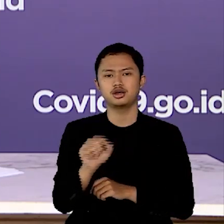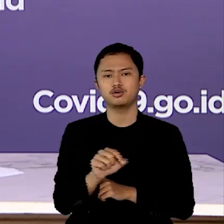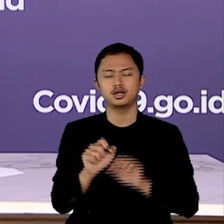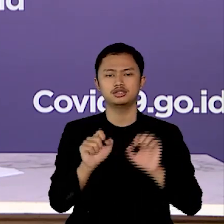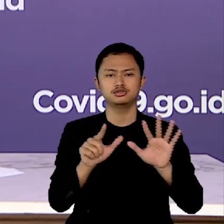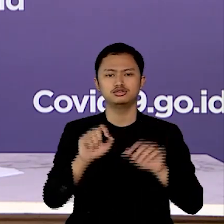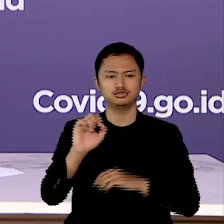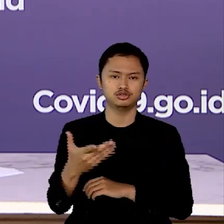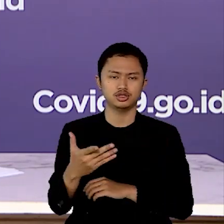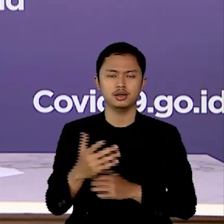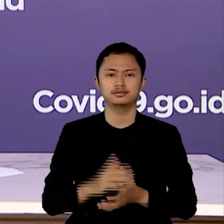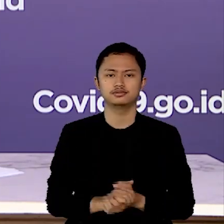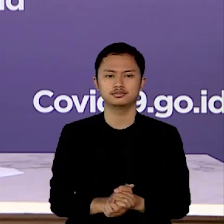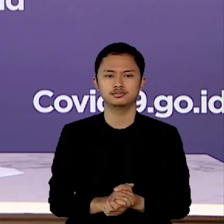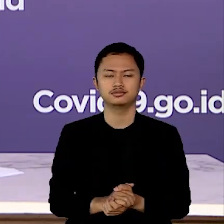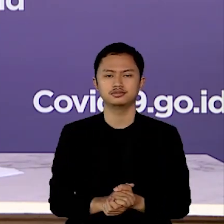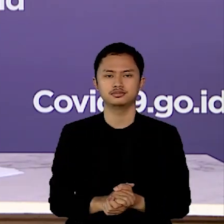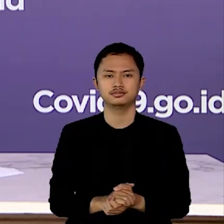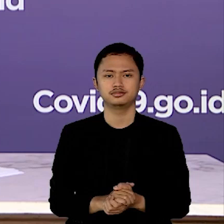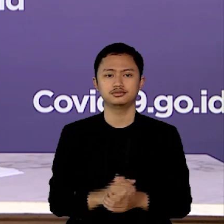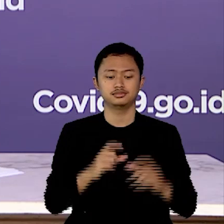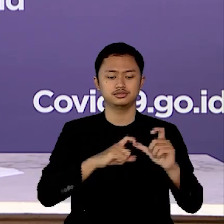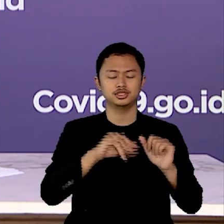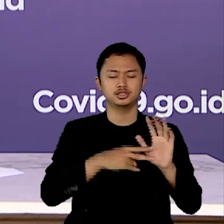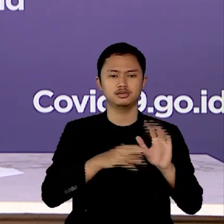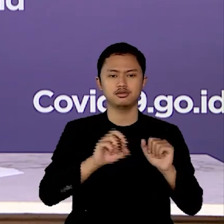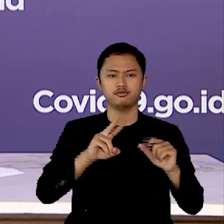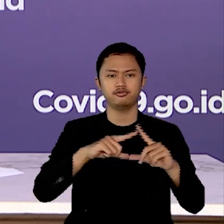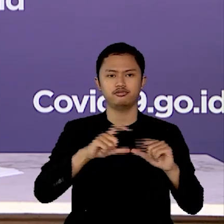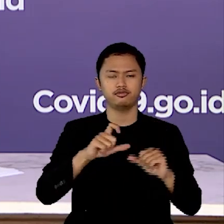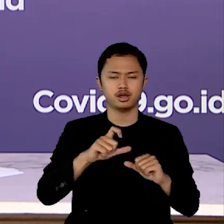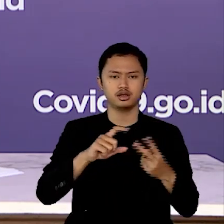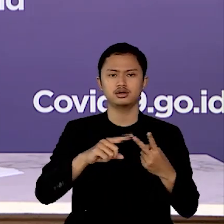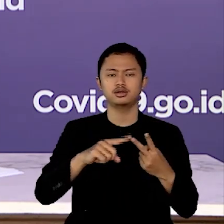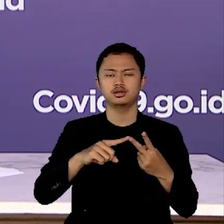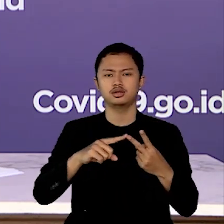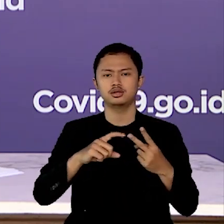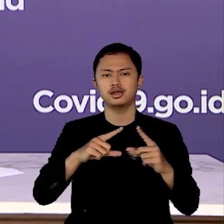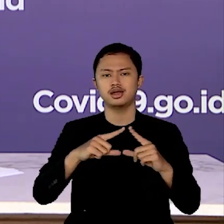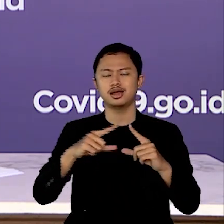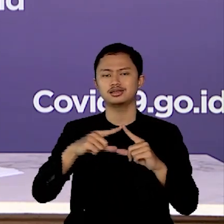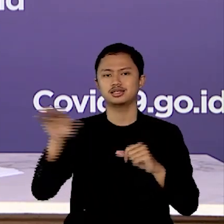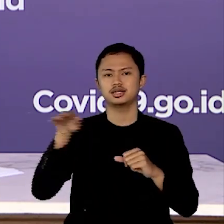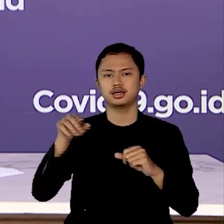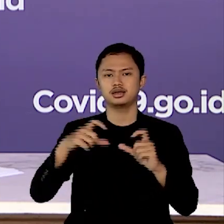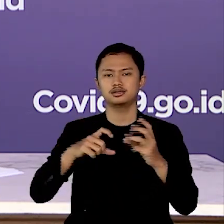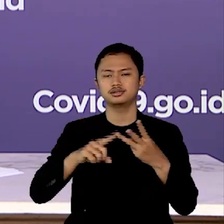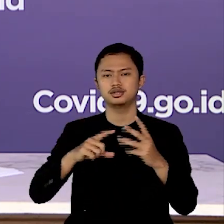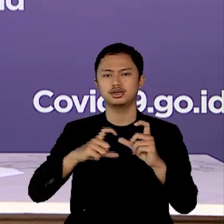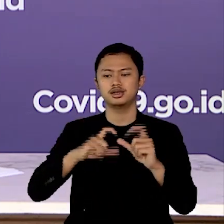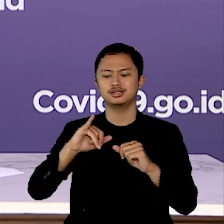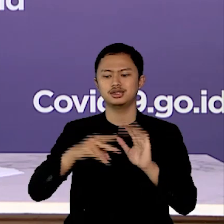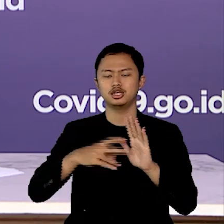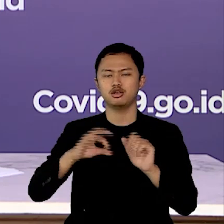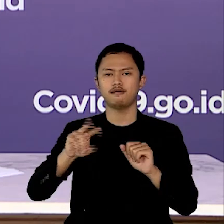93,7 juta dosis yang terdiri dari synovate astrazeneca dance Innova tiga jenis